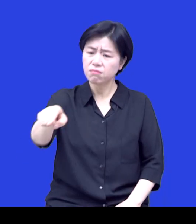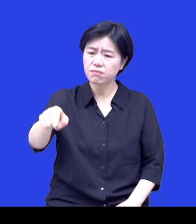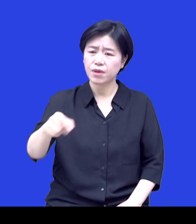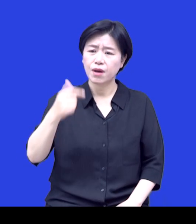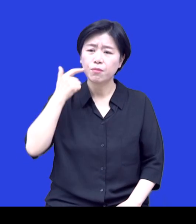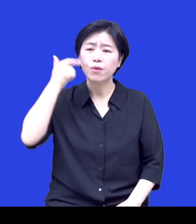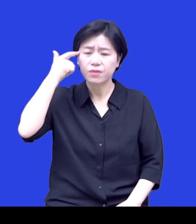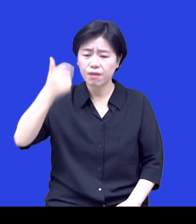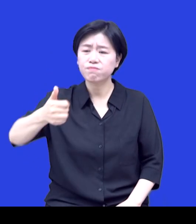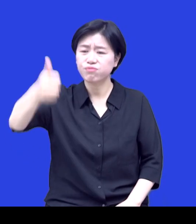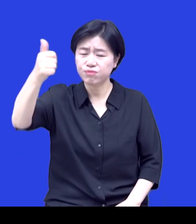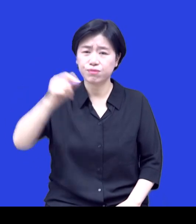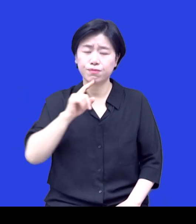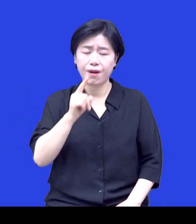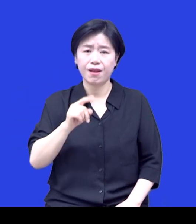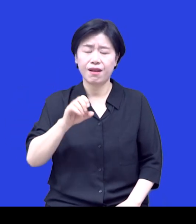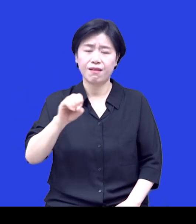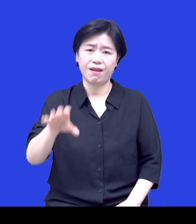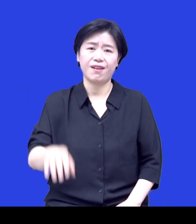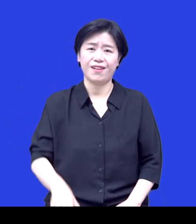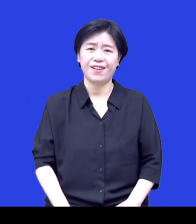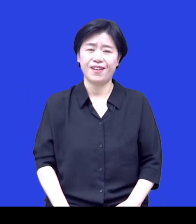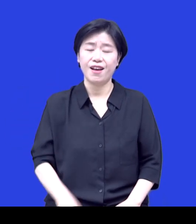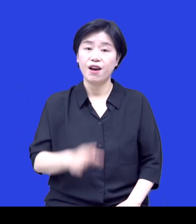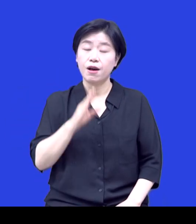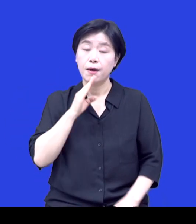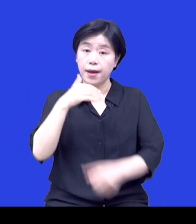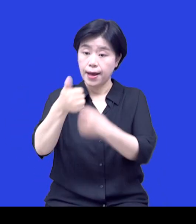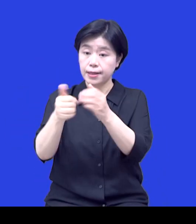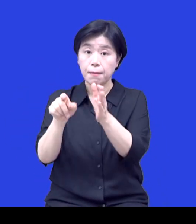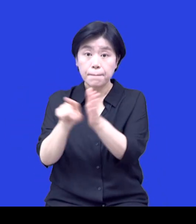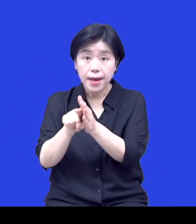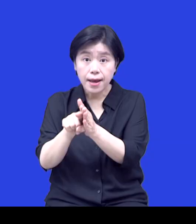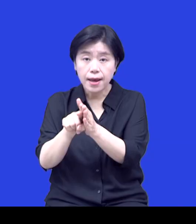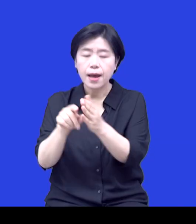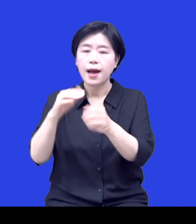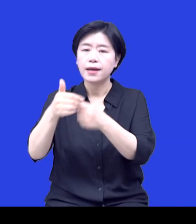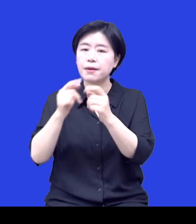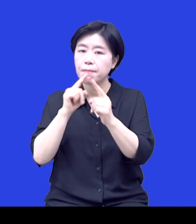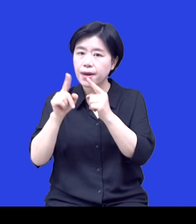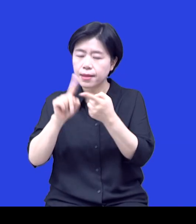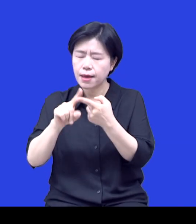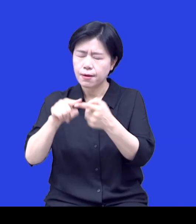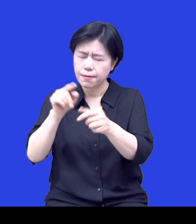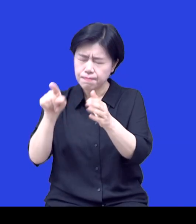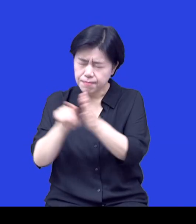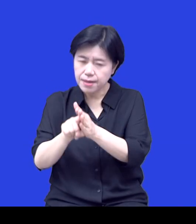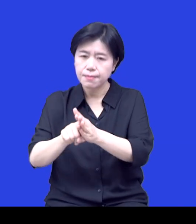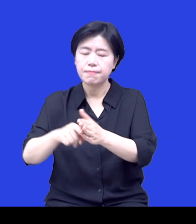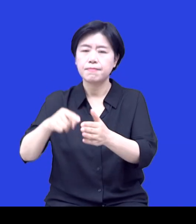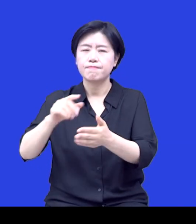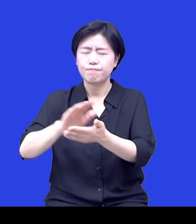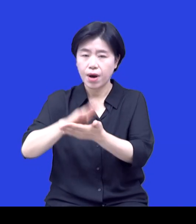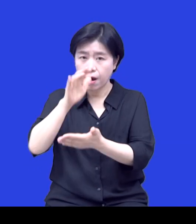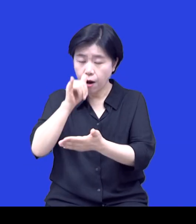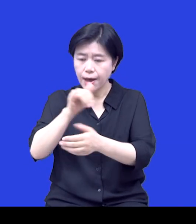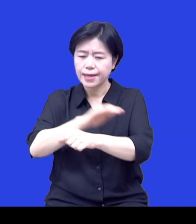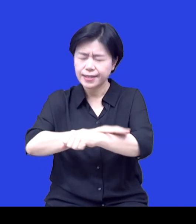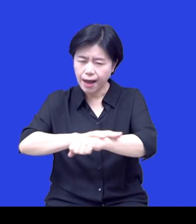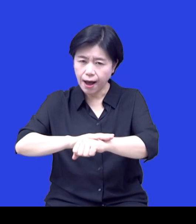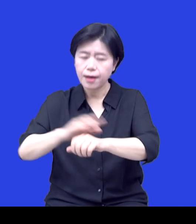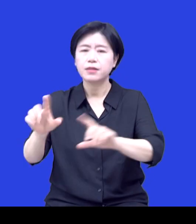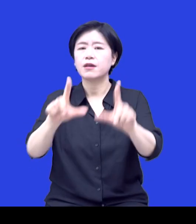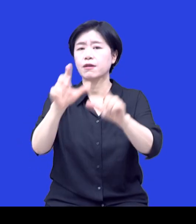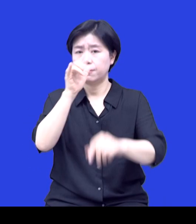해라. 너무 말씀대로 잘 살아. 네네. 그런 분 정말 가까이 하기에는 그렇거든요. 예. 네. 이렇게 주영은